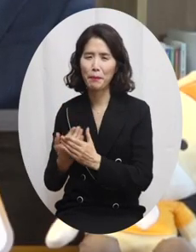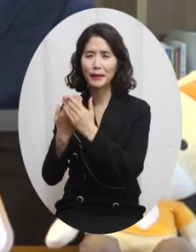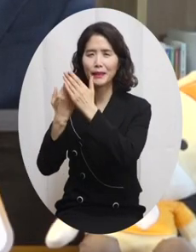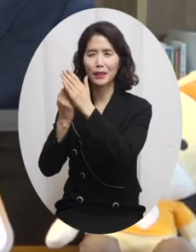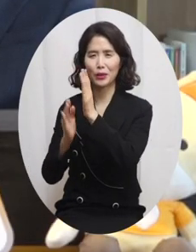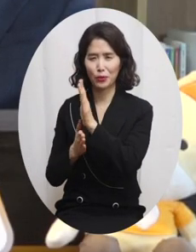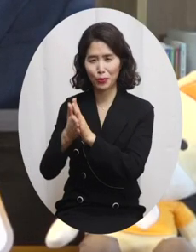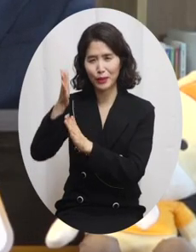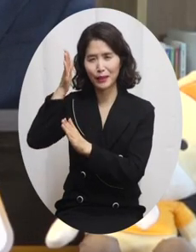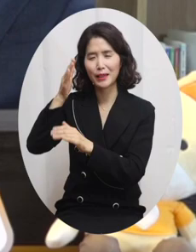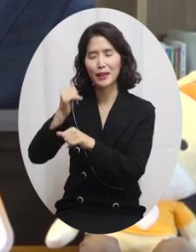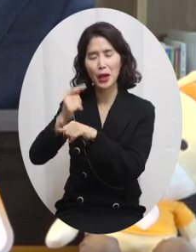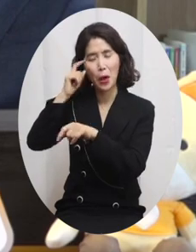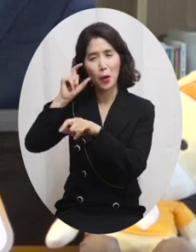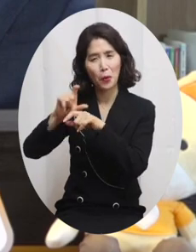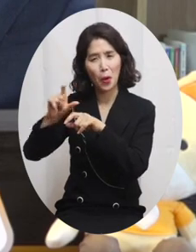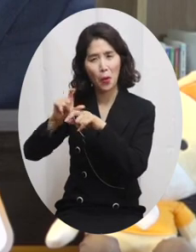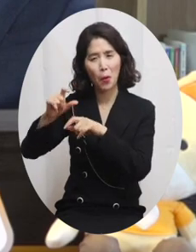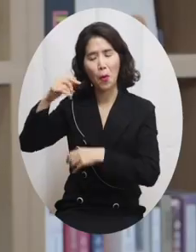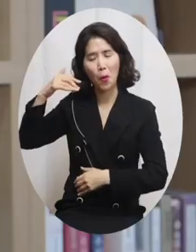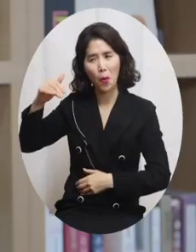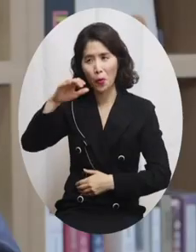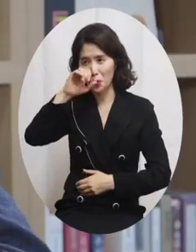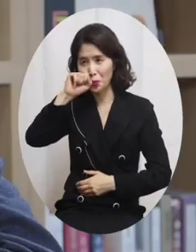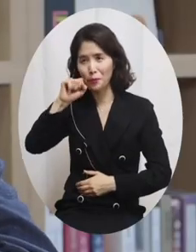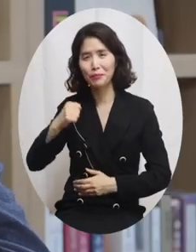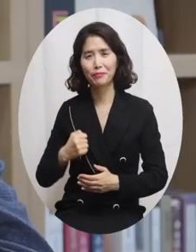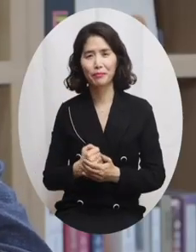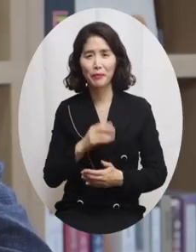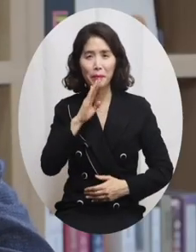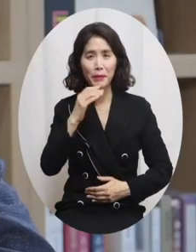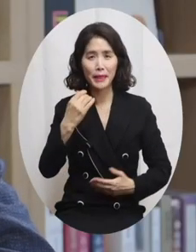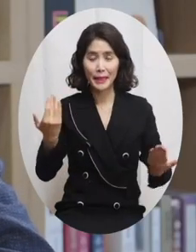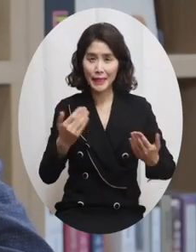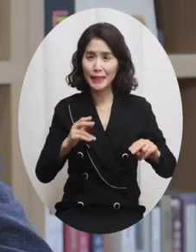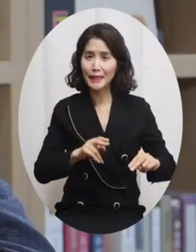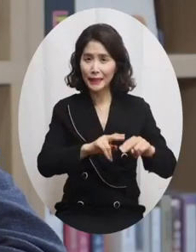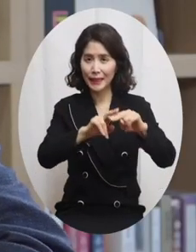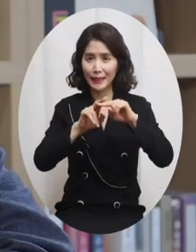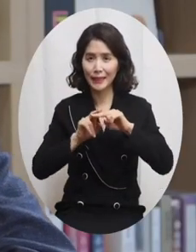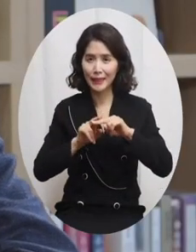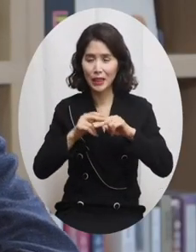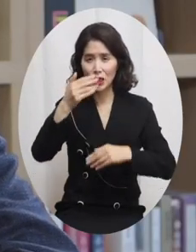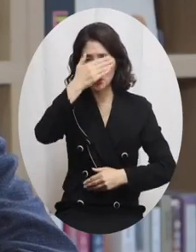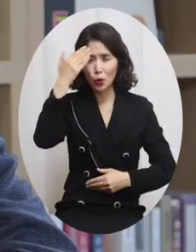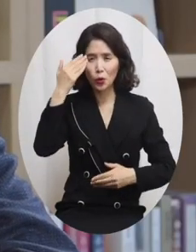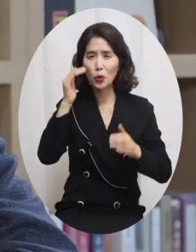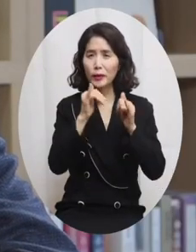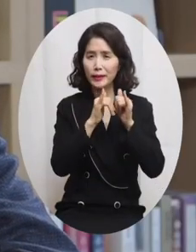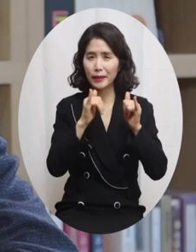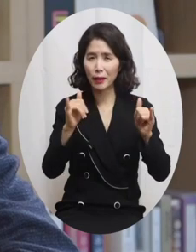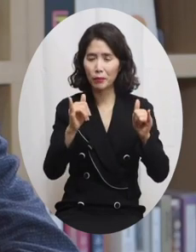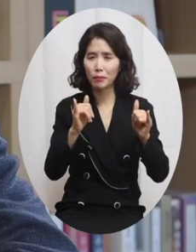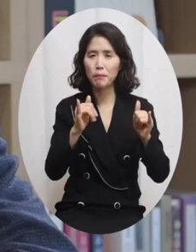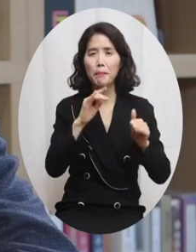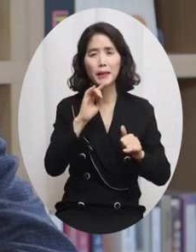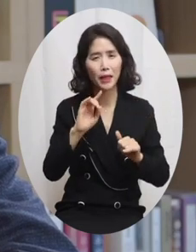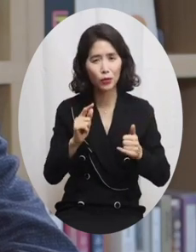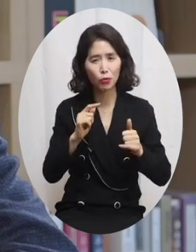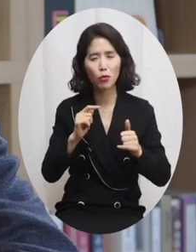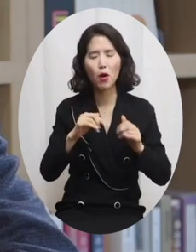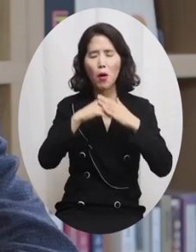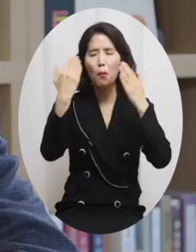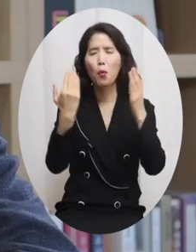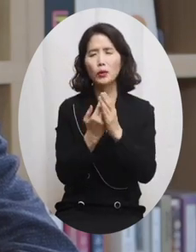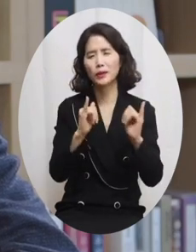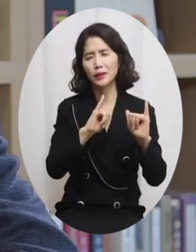좀 구상을 하시고 계신 것 같아요. 예, 사실 일자리가 청년 세대의 문제만이 아니라 전 세대의